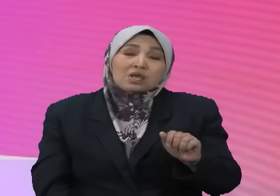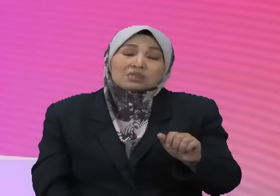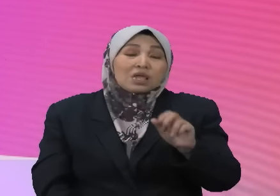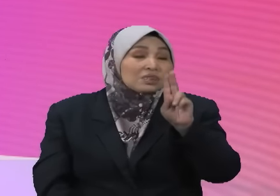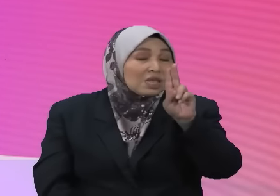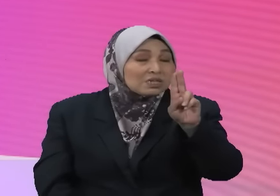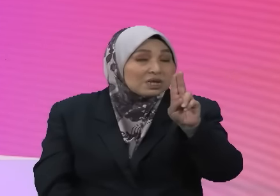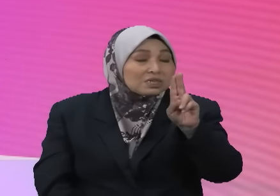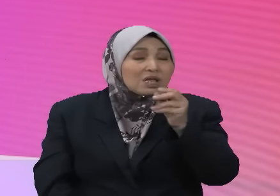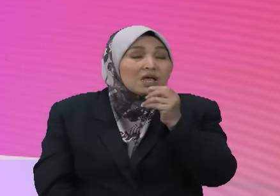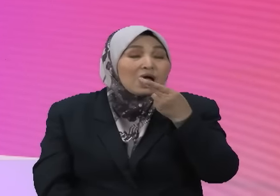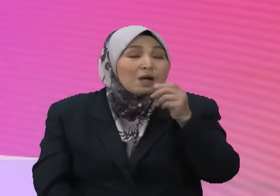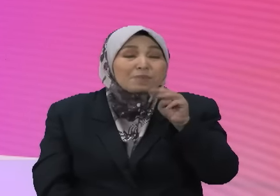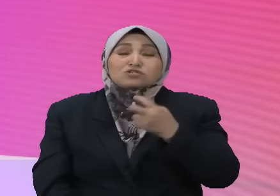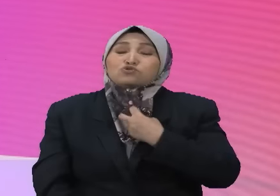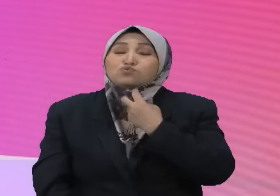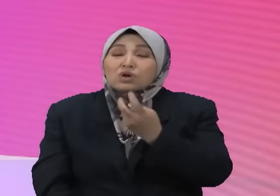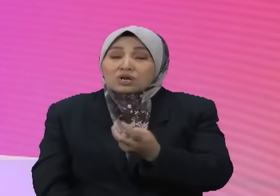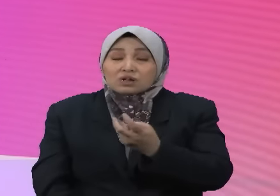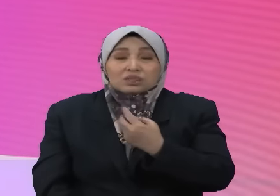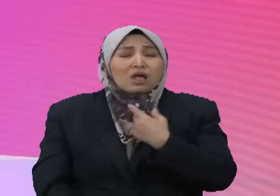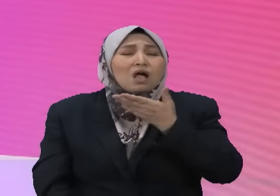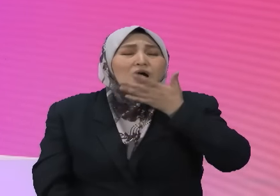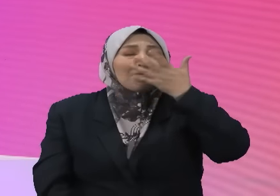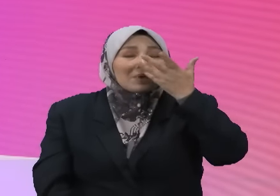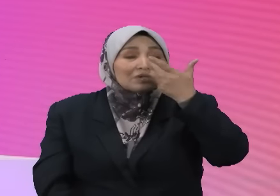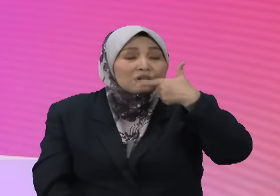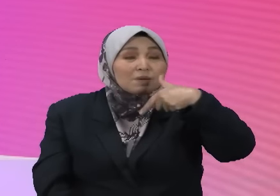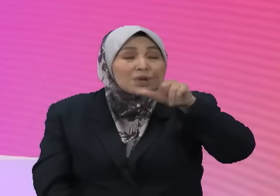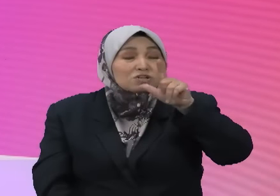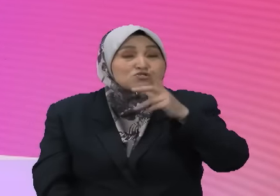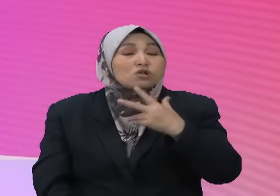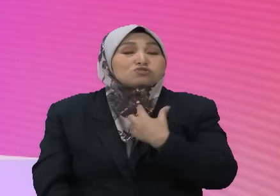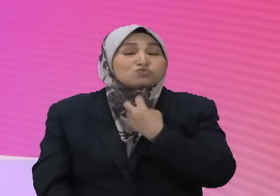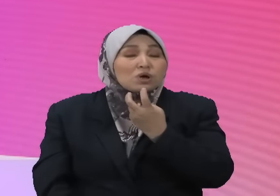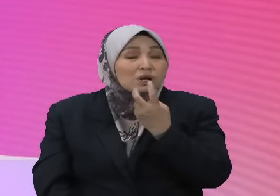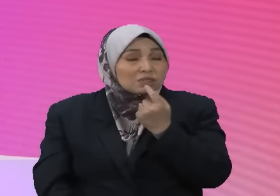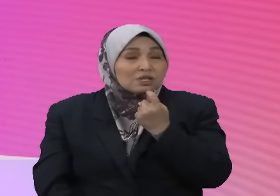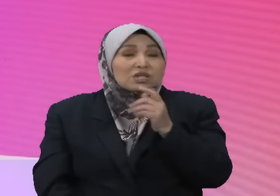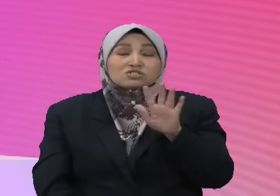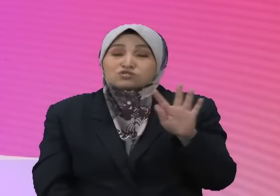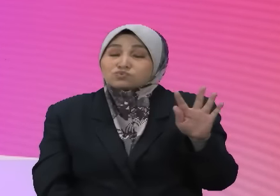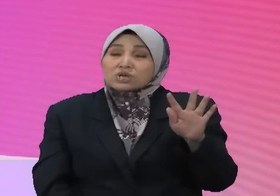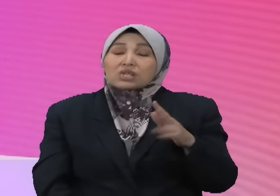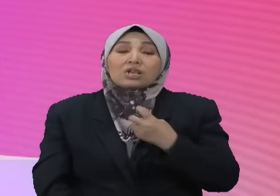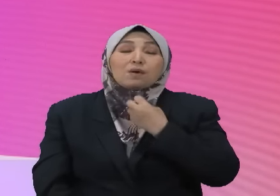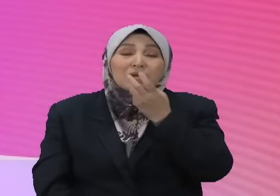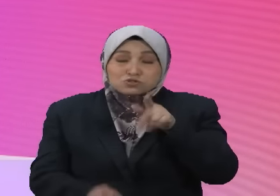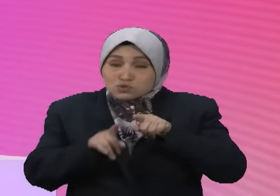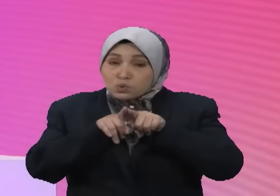ta ni dia Hamas saja suara a nafas a lepas suara tak macam Sin suara dan nafas